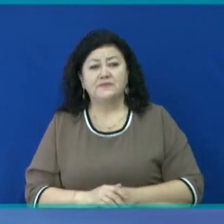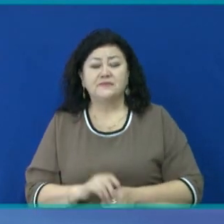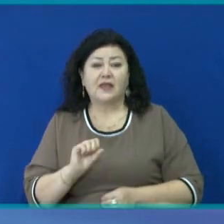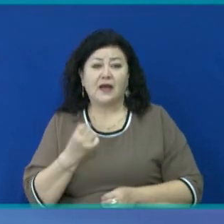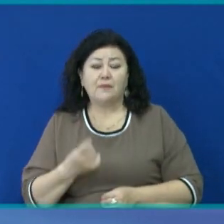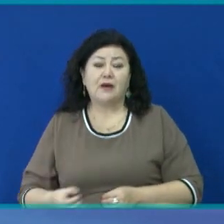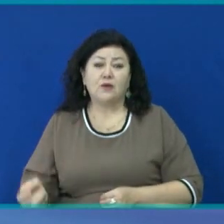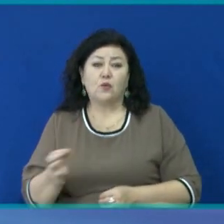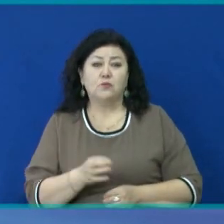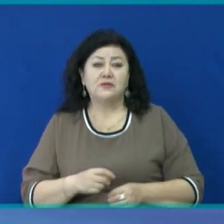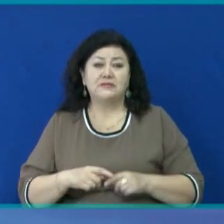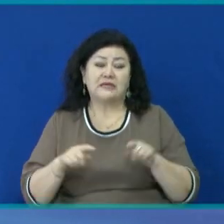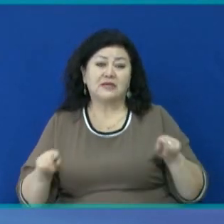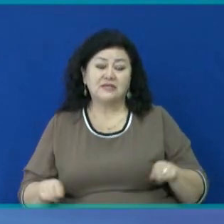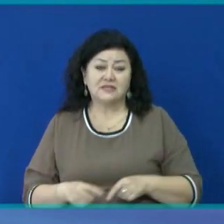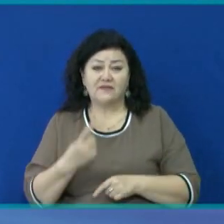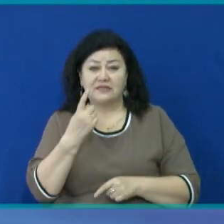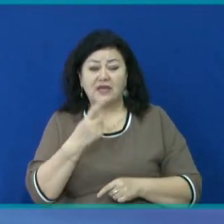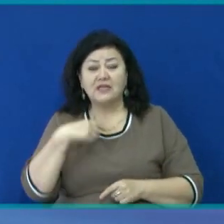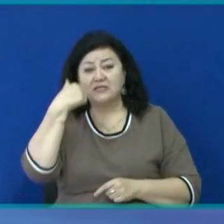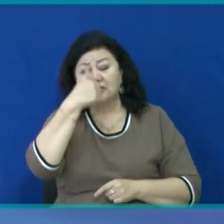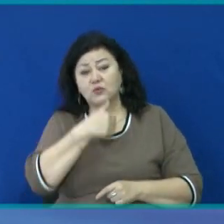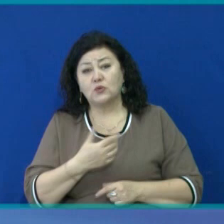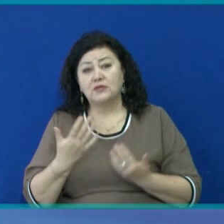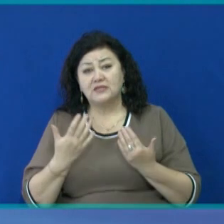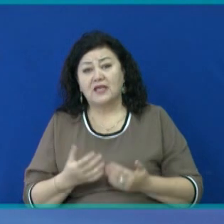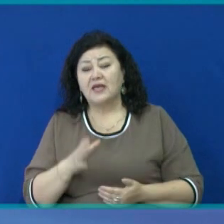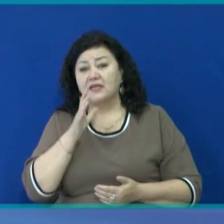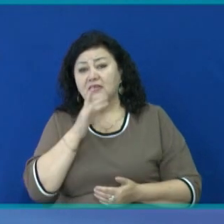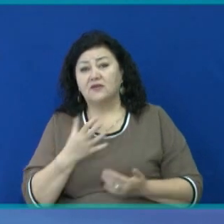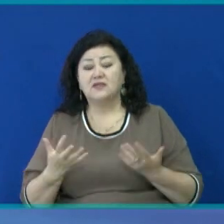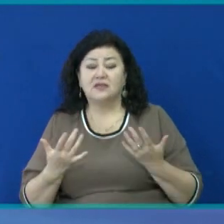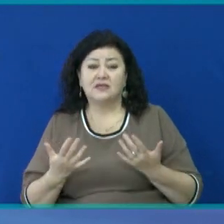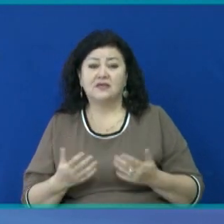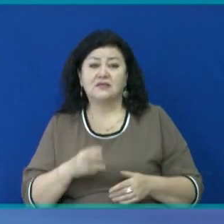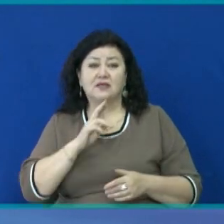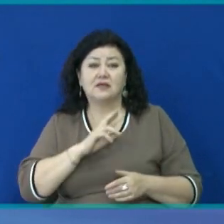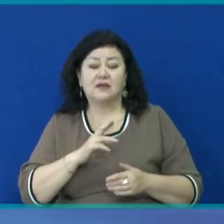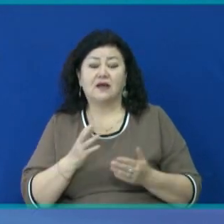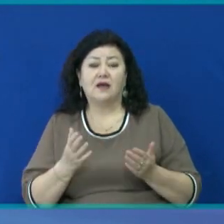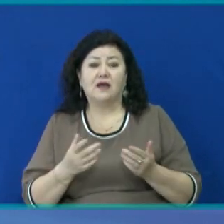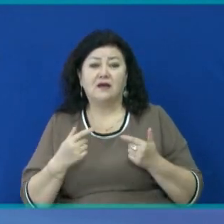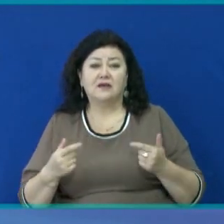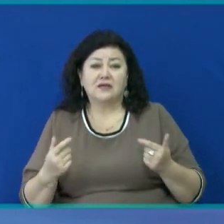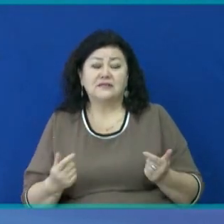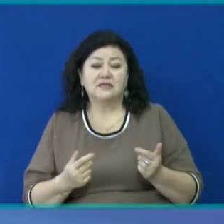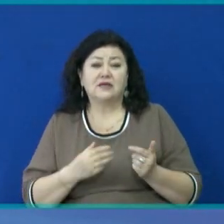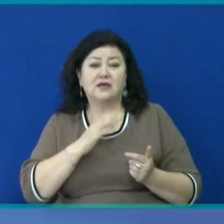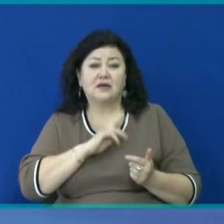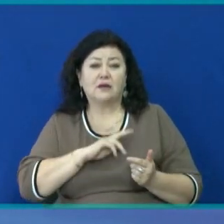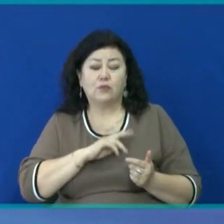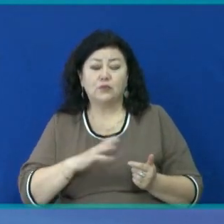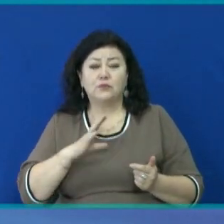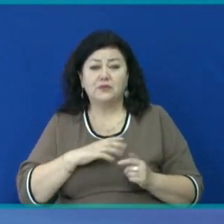Абай облысы құрылғалы бері бір жыл уақыт өтті. Осы уақыт аралығында бір жама жұмыс атқарылды. Оның ішінде облысымызға қарасты